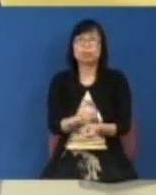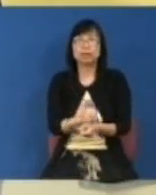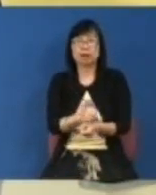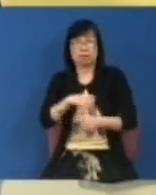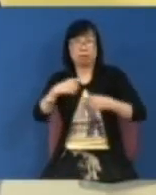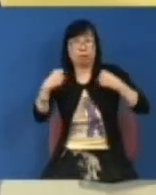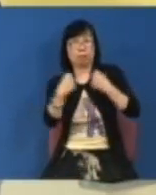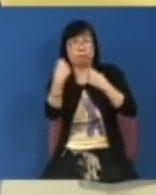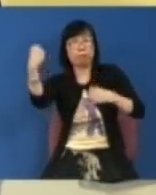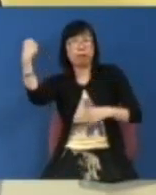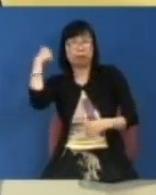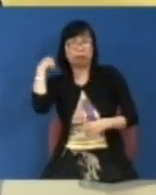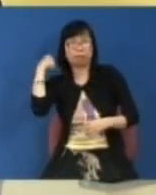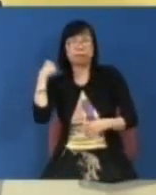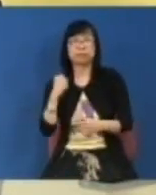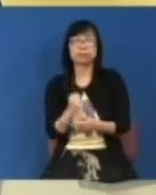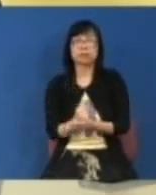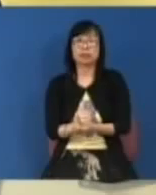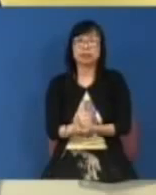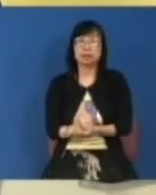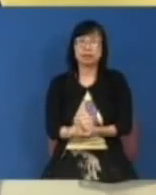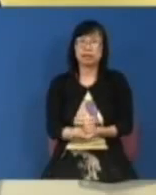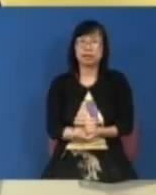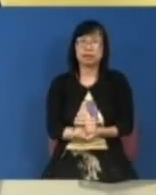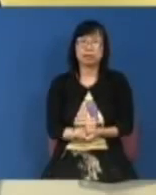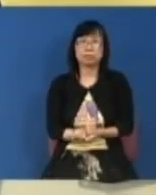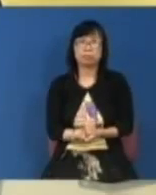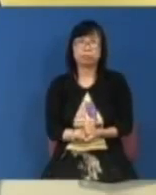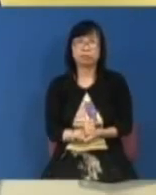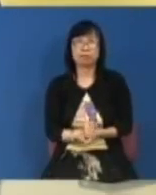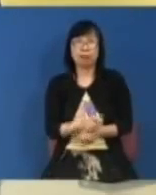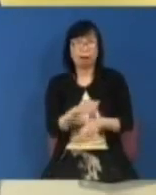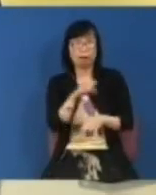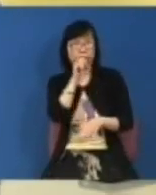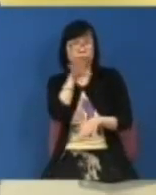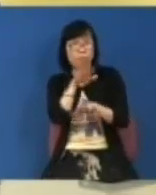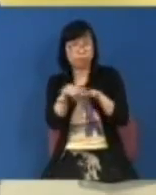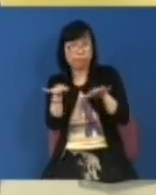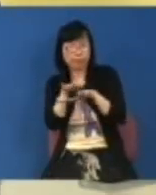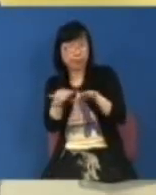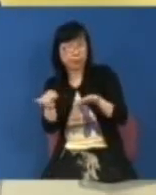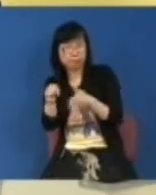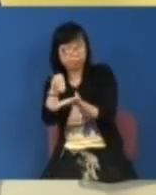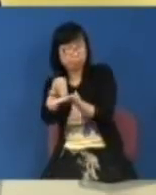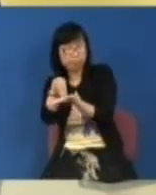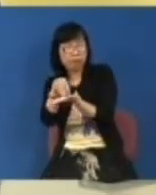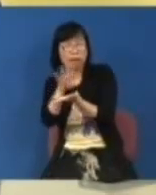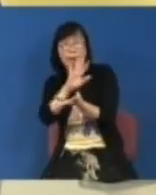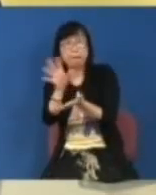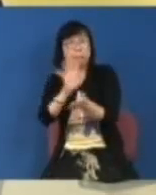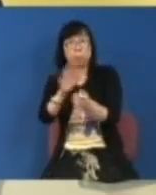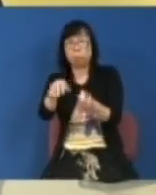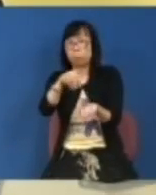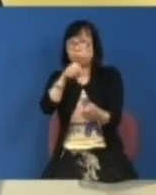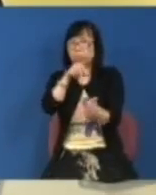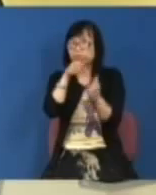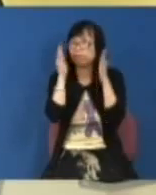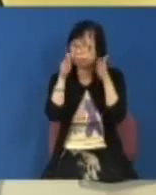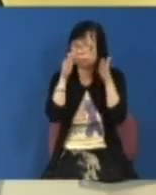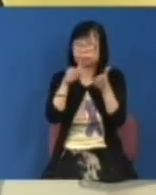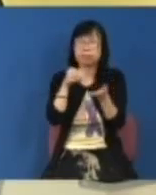暴力，即係話從一個最一般廣泛嘅定義下話，即係不受制約嘅激烈嘅力量發